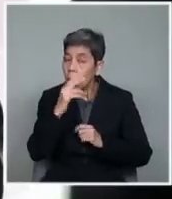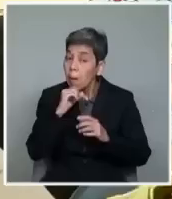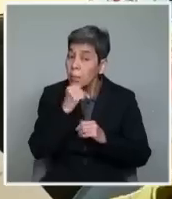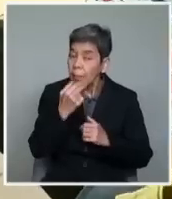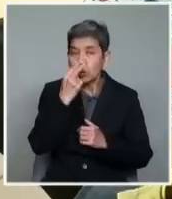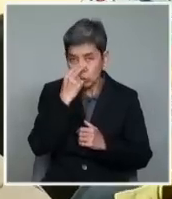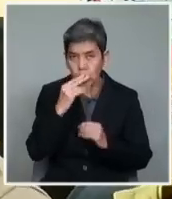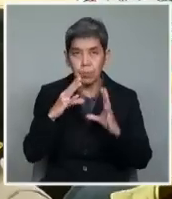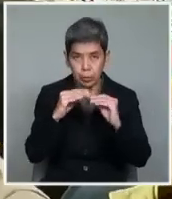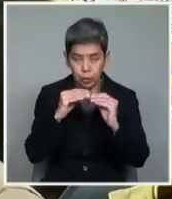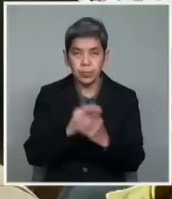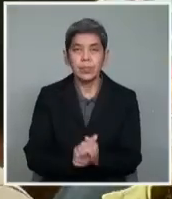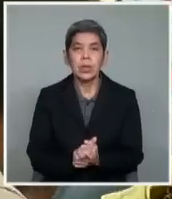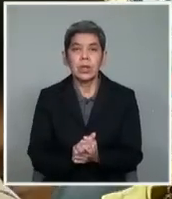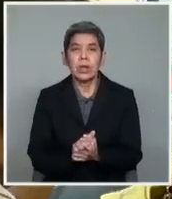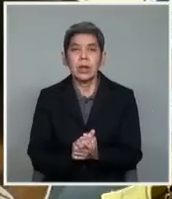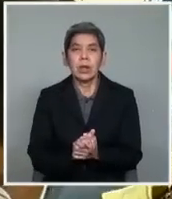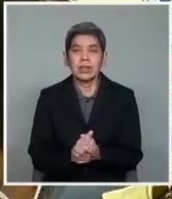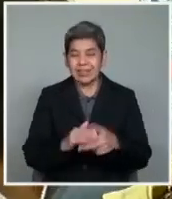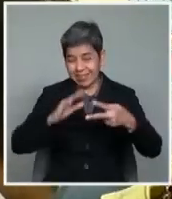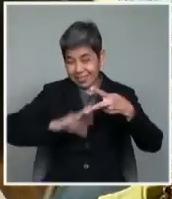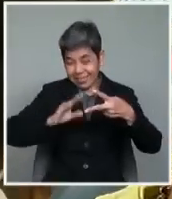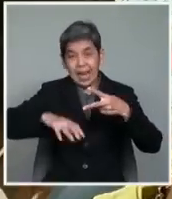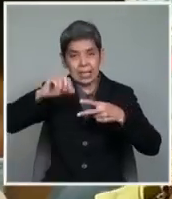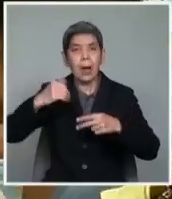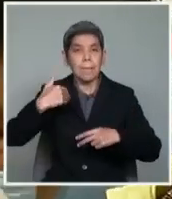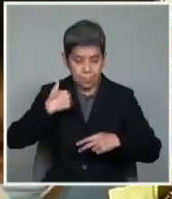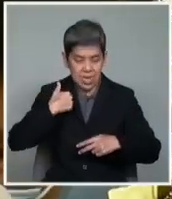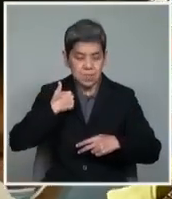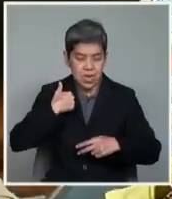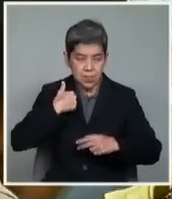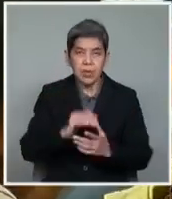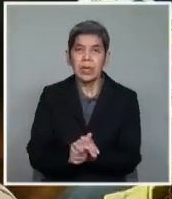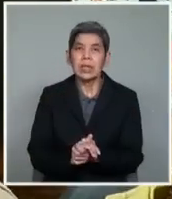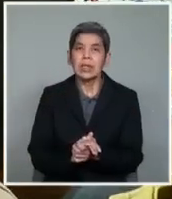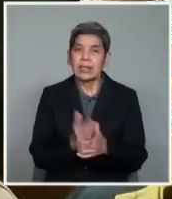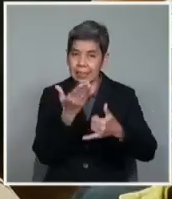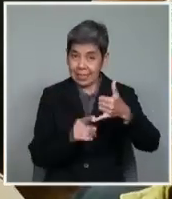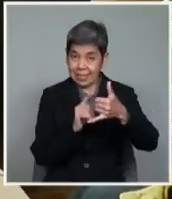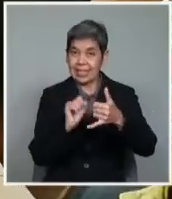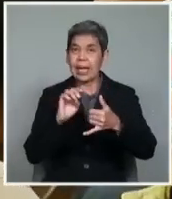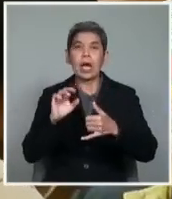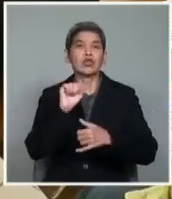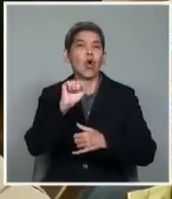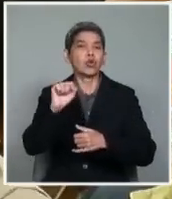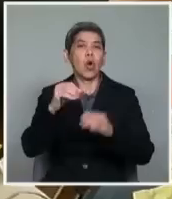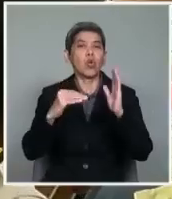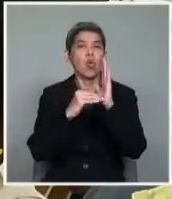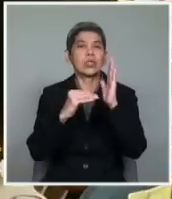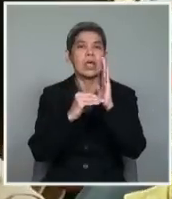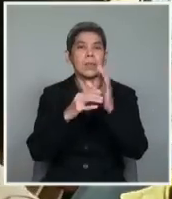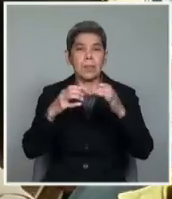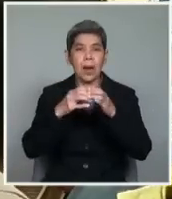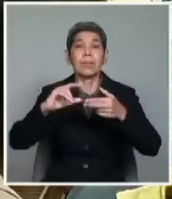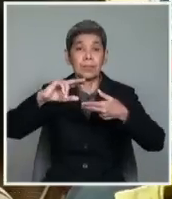ครั้งส่วนด้านล่างของอาคารรัฐสภาเองก็มีสีสันที่เกิดขึ้นค่ะนายศิระเจนจาคะส.ส.กทม.ของ